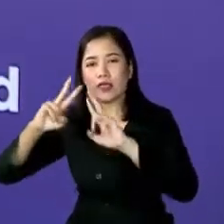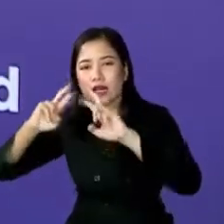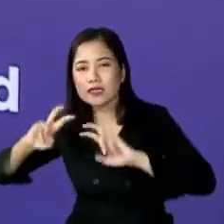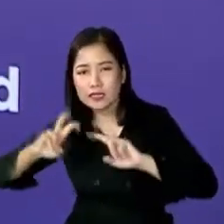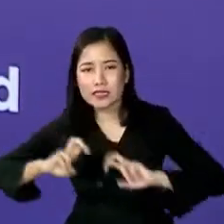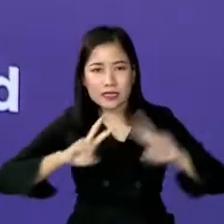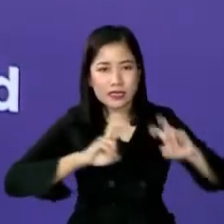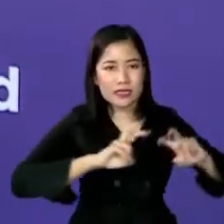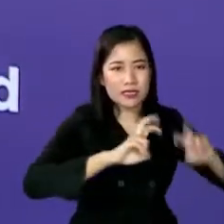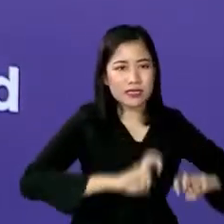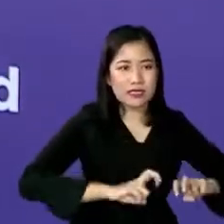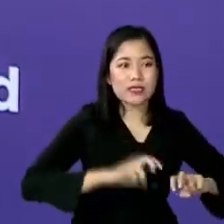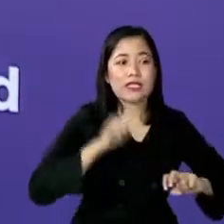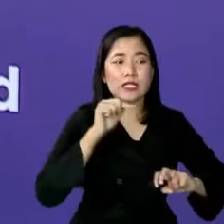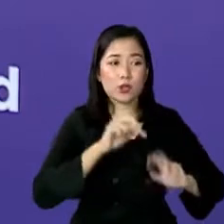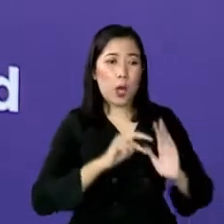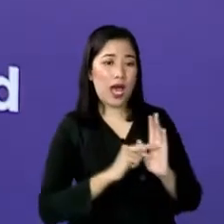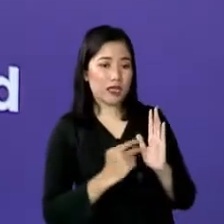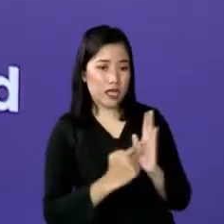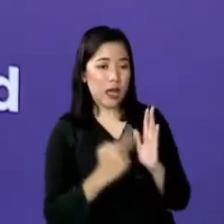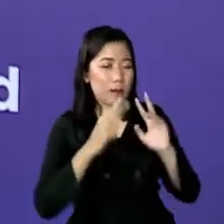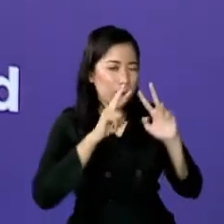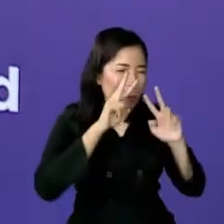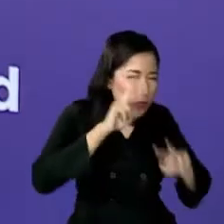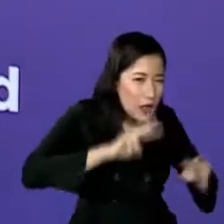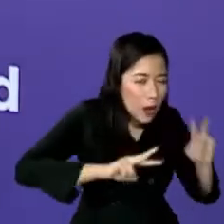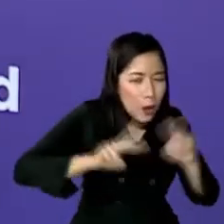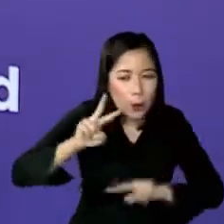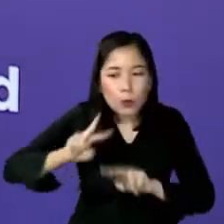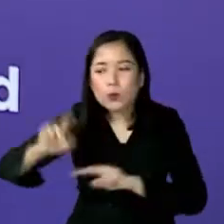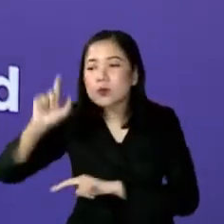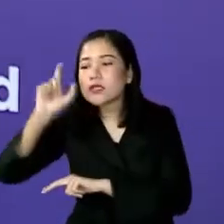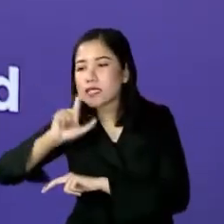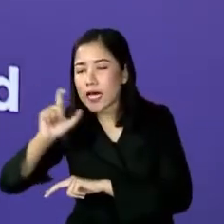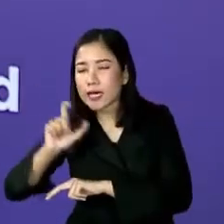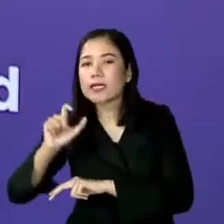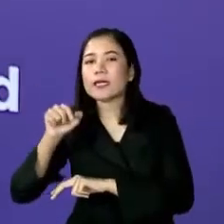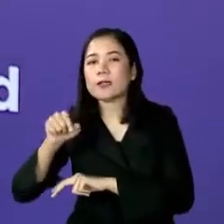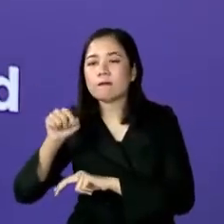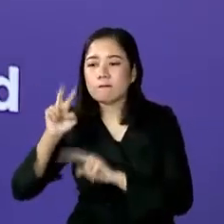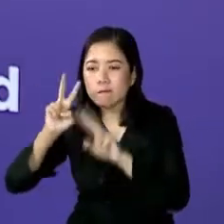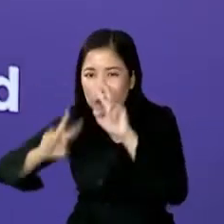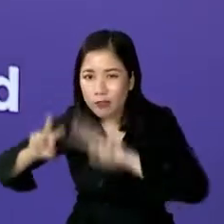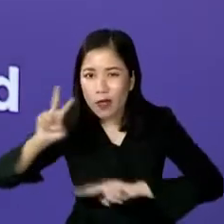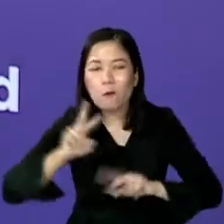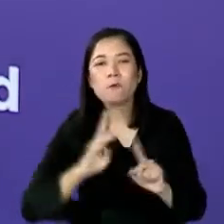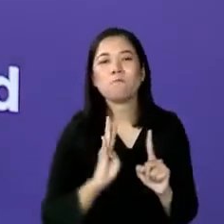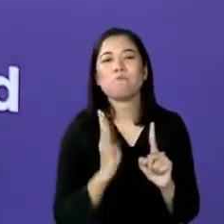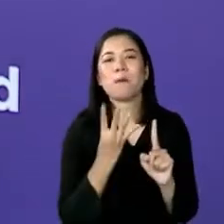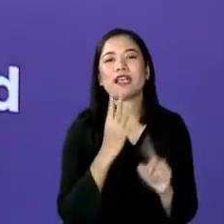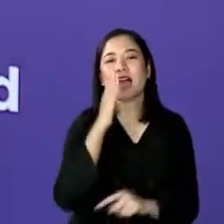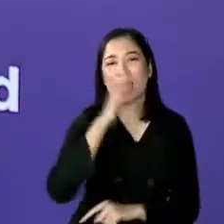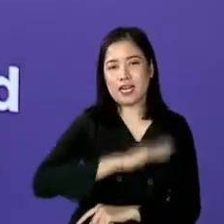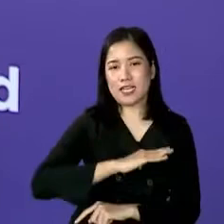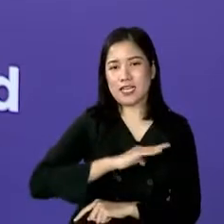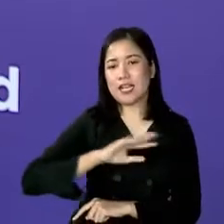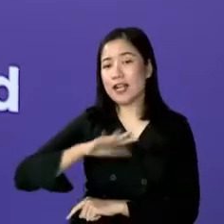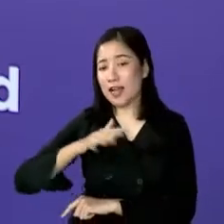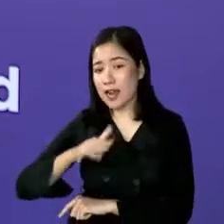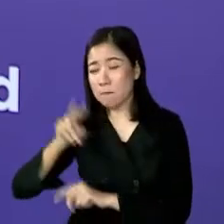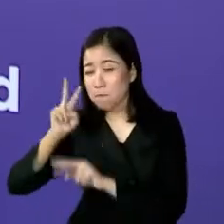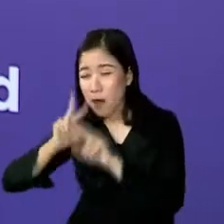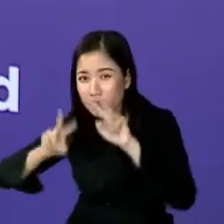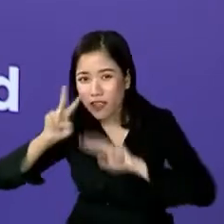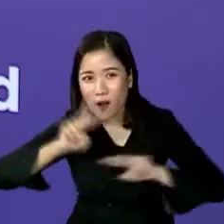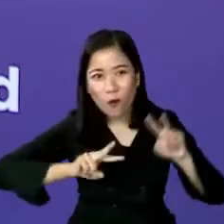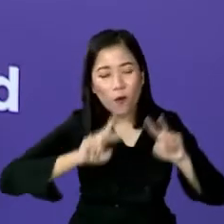pemantauan jadi mencari sebanyak mungkin kontak Rat lalu melakukan pemantauan selama 14 Hari nah terkadang pemantauan ini